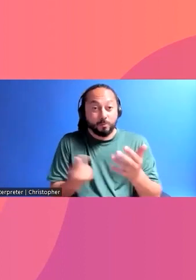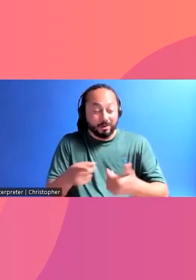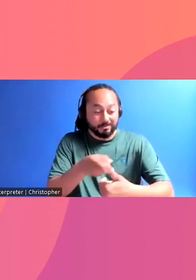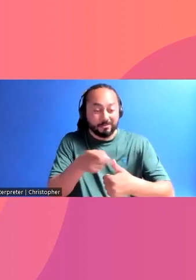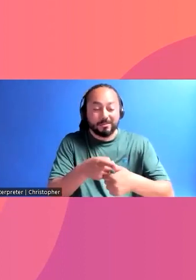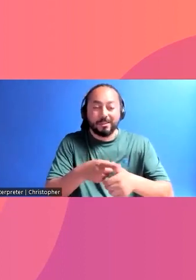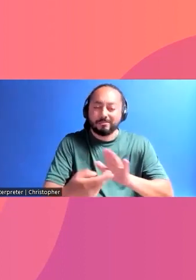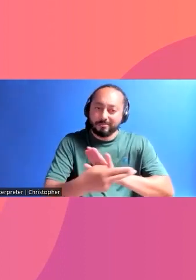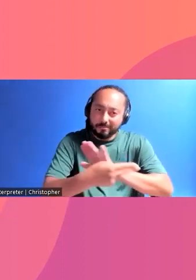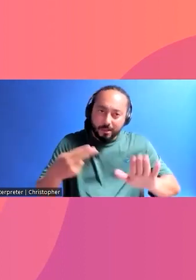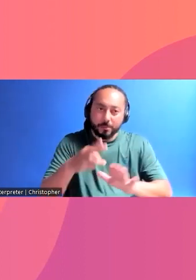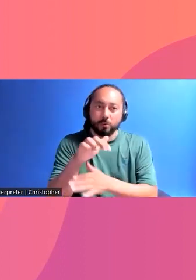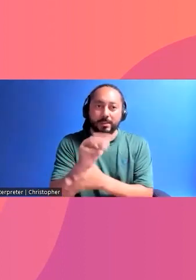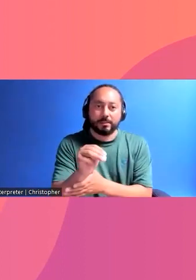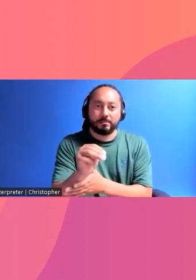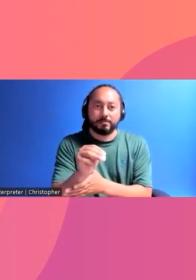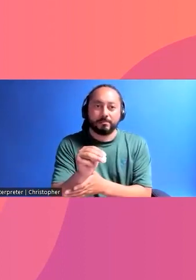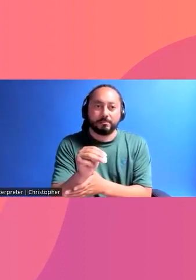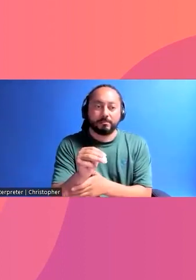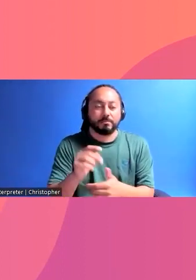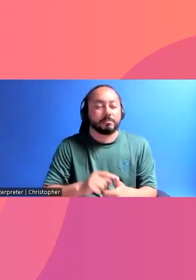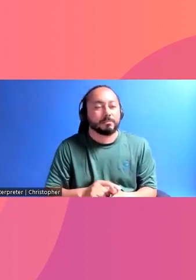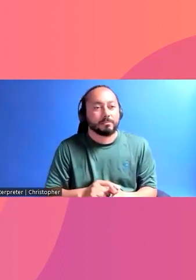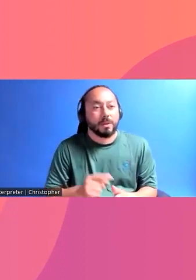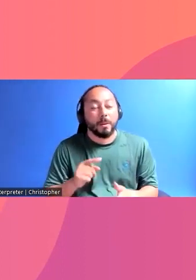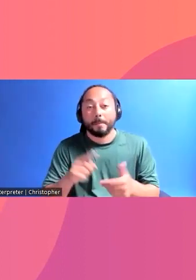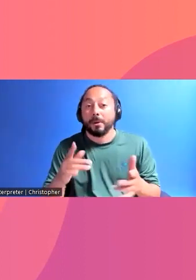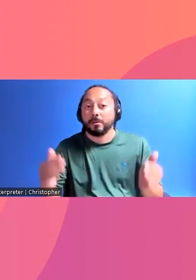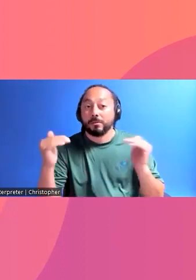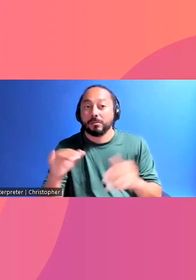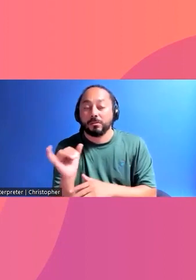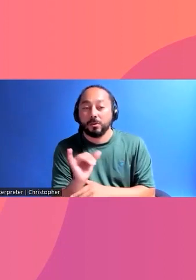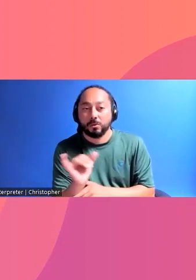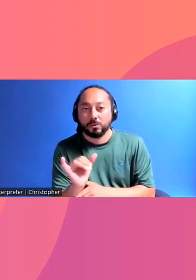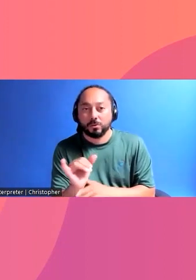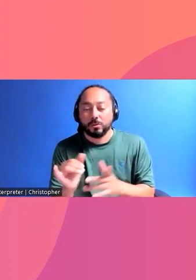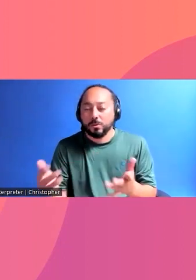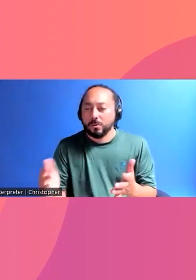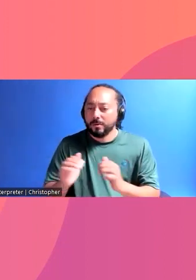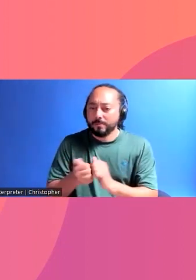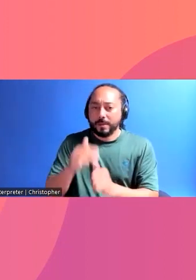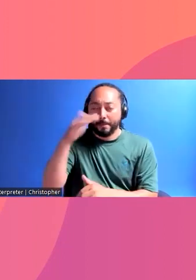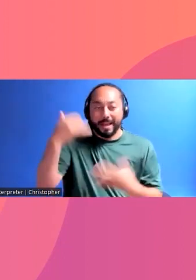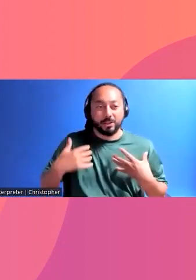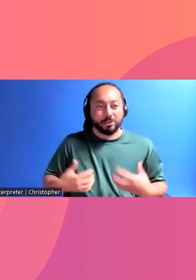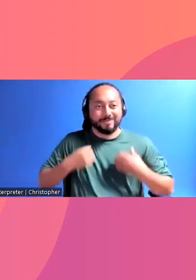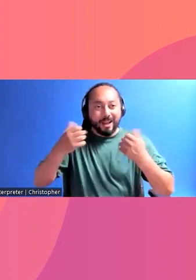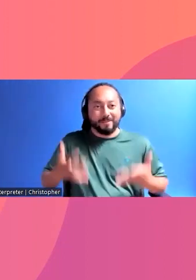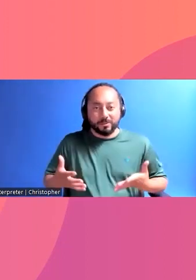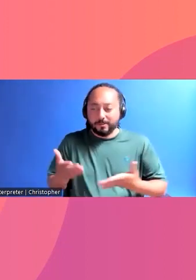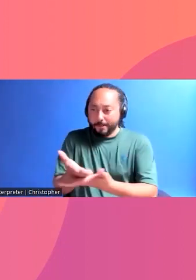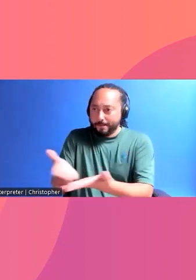la littérature. Mais en ne nommant pas le racisme, on n'a pas de recherche